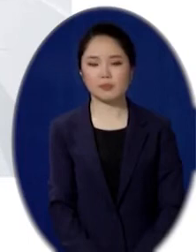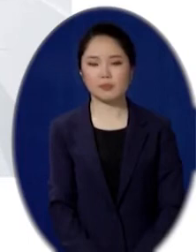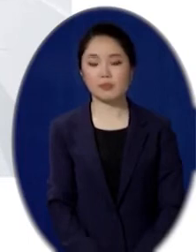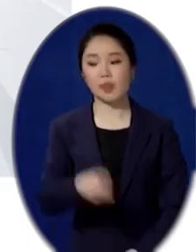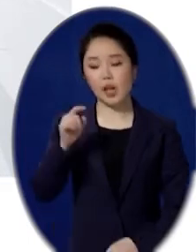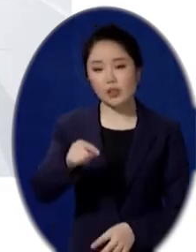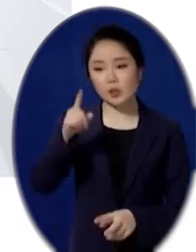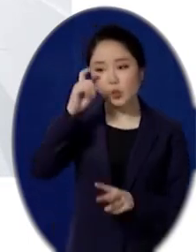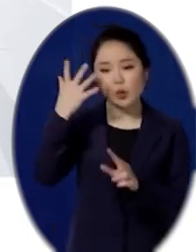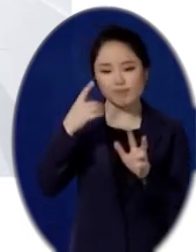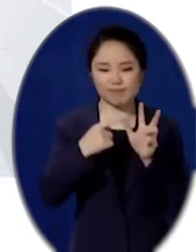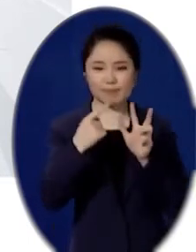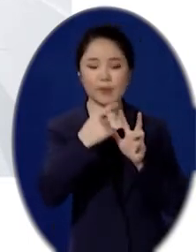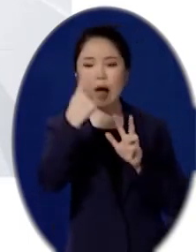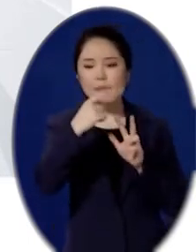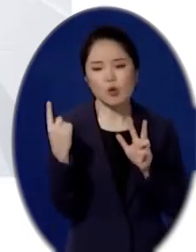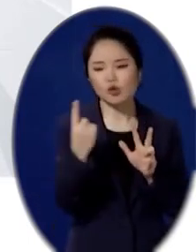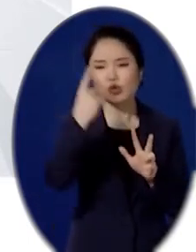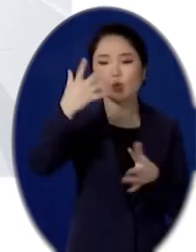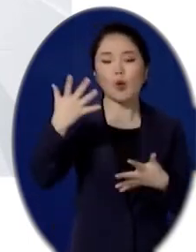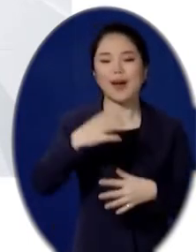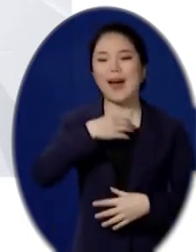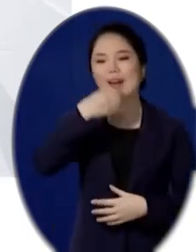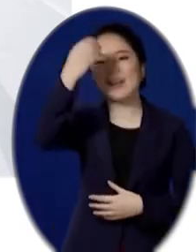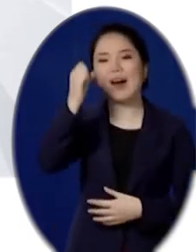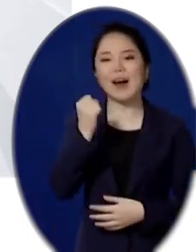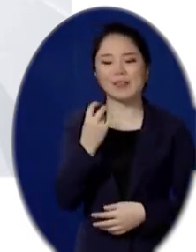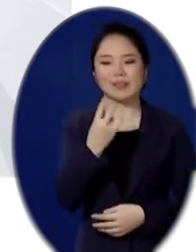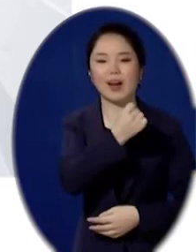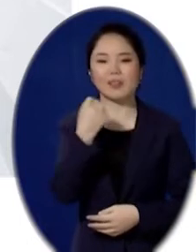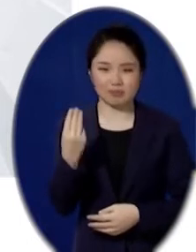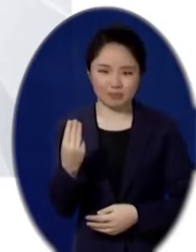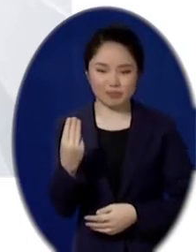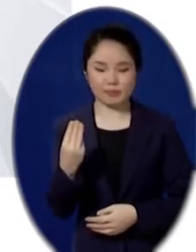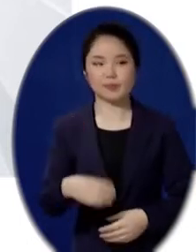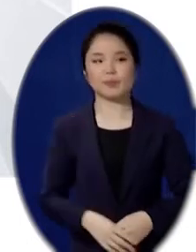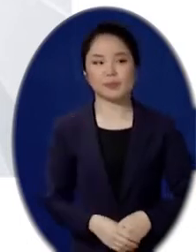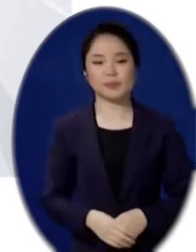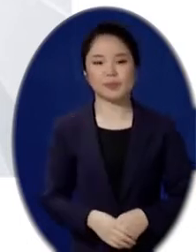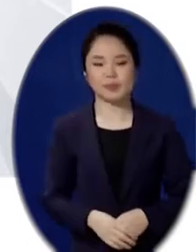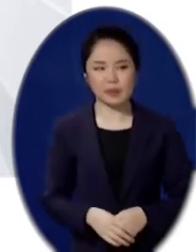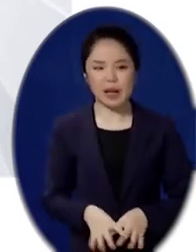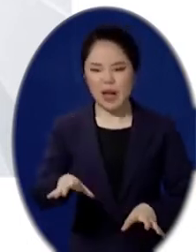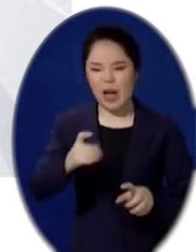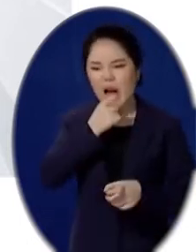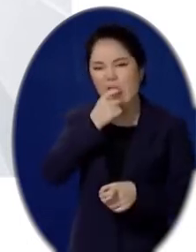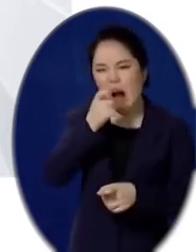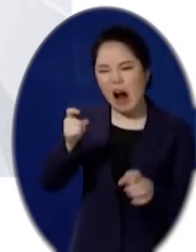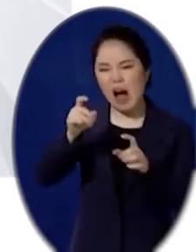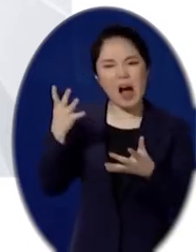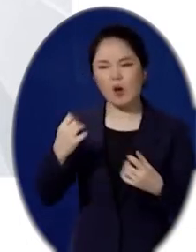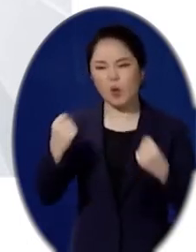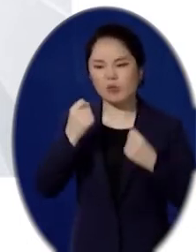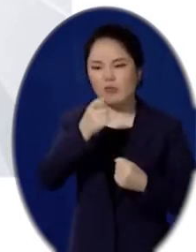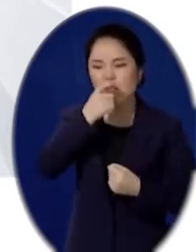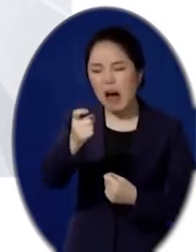Энэ зургнуудаас харахад хамгийн өндөр нь анааш байх нэ. За, архирч дуугардаг амтан юу юм